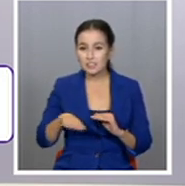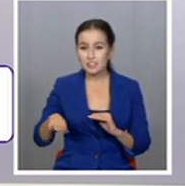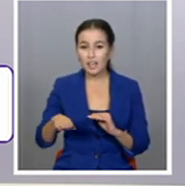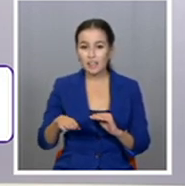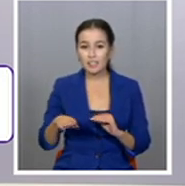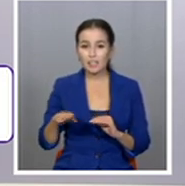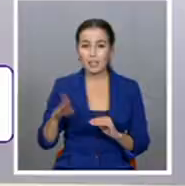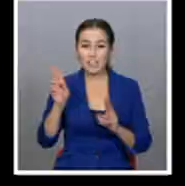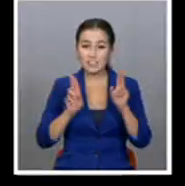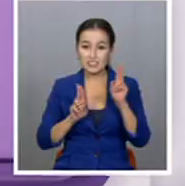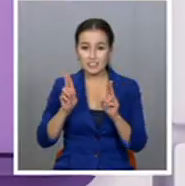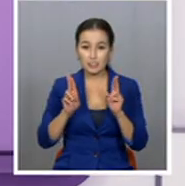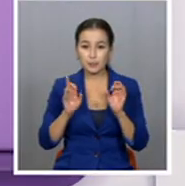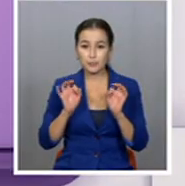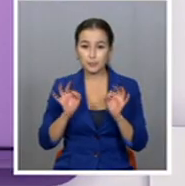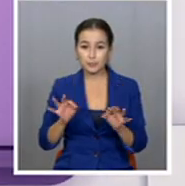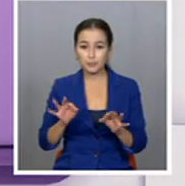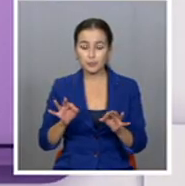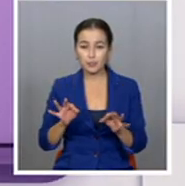есептер шығарасыз.